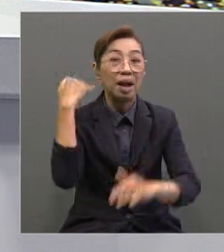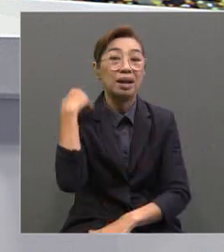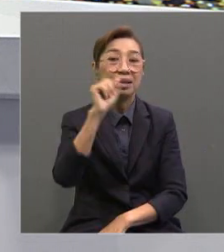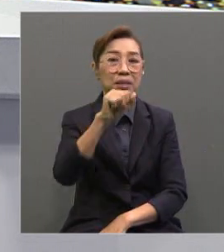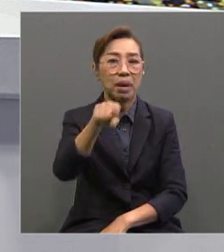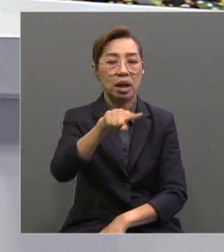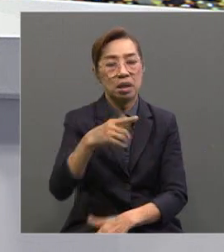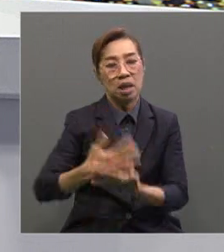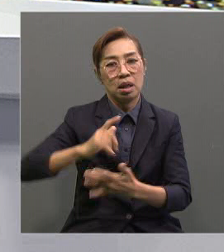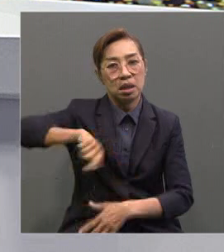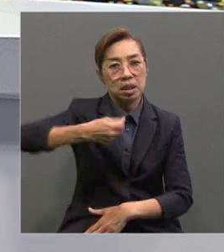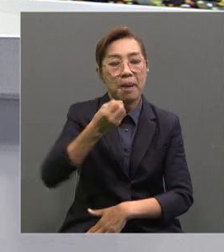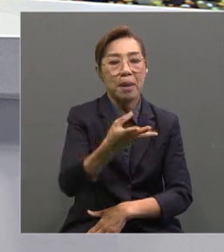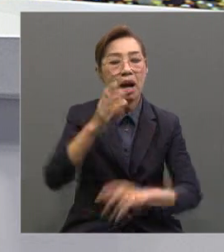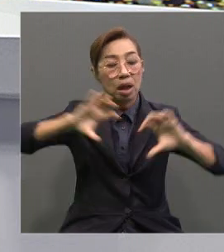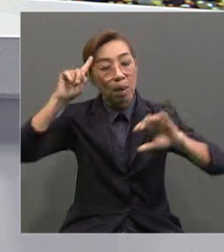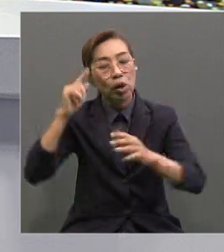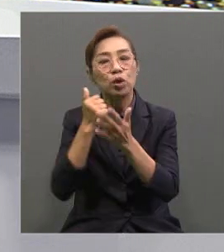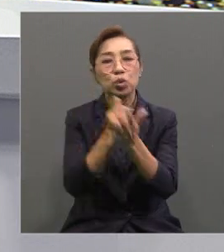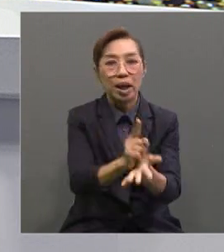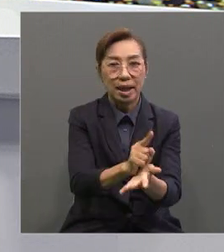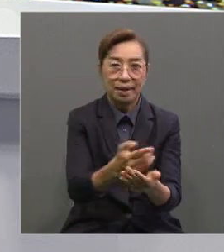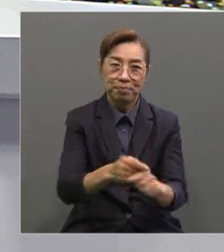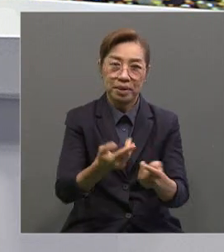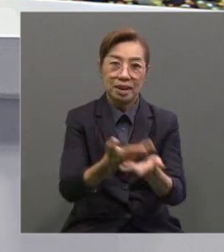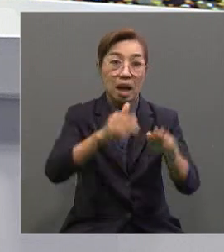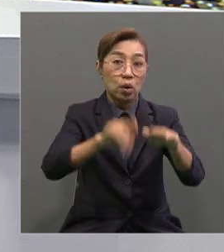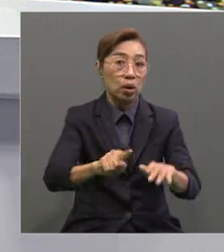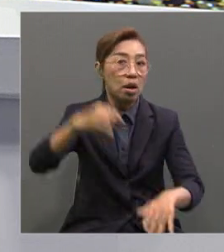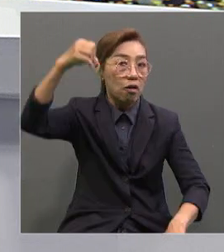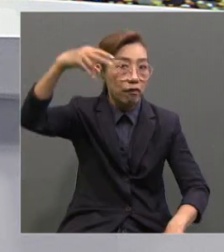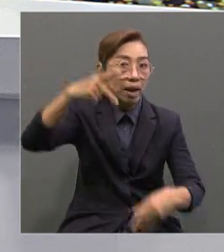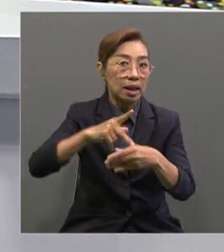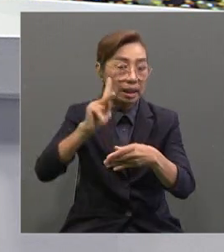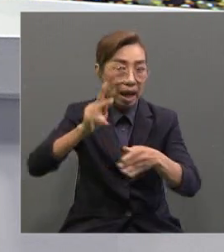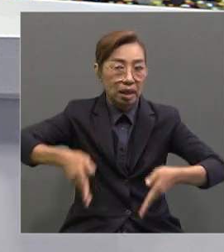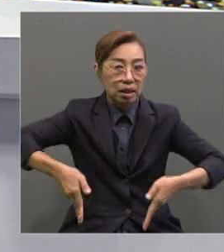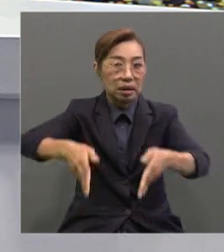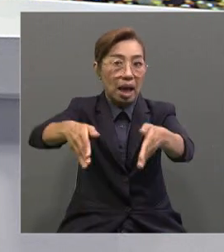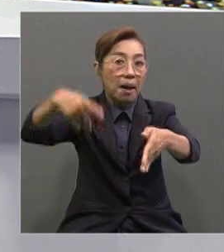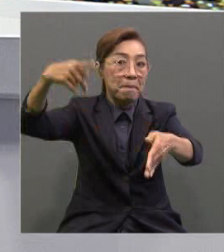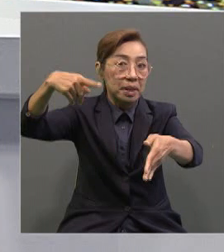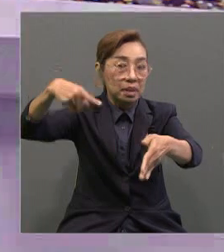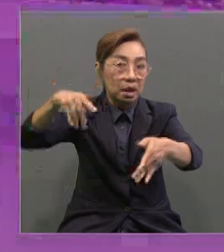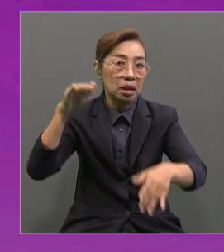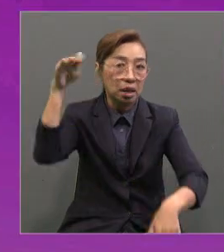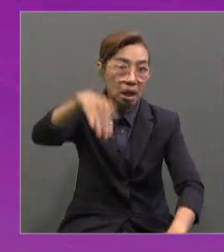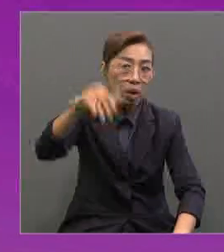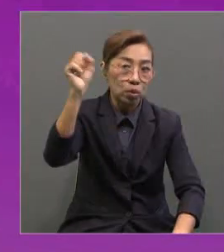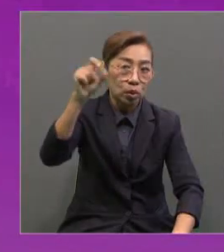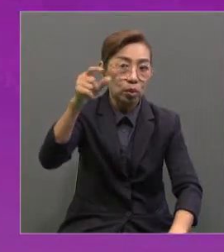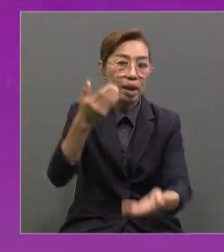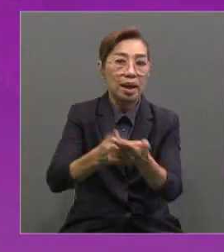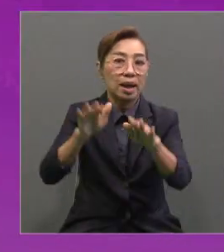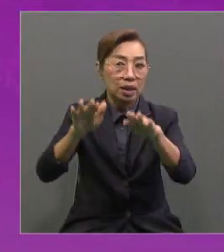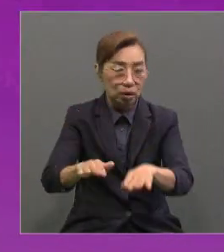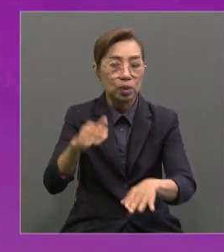นี้ค่ะอ่ะสิ่งที่จะลดนะคะมีทั้งข่าไฟก๊าซหุงต้มนะคะรวมถึงค้ามผ่านทางพิเศษที่ประชาชนจะใช้รถใช้ถนนในการเดินทาง